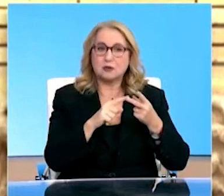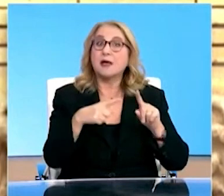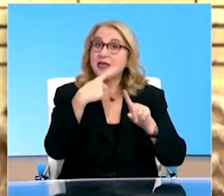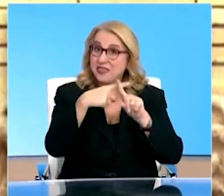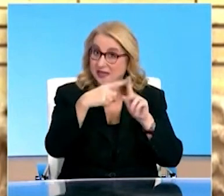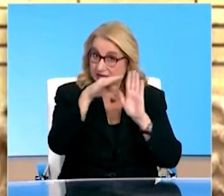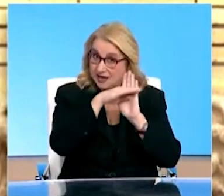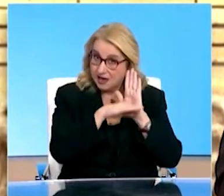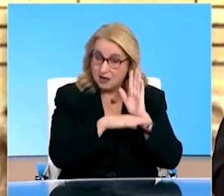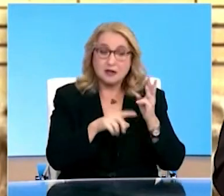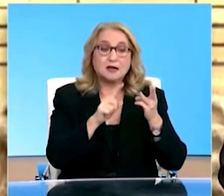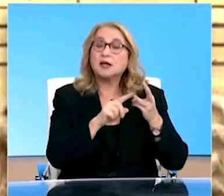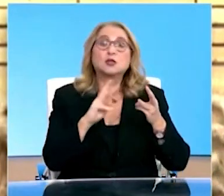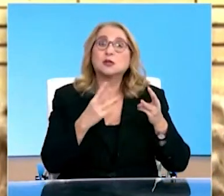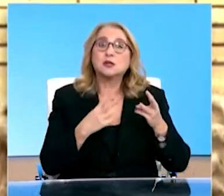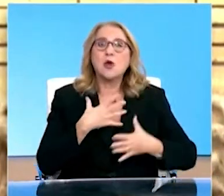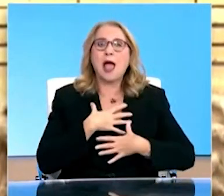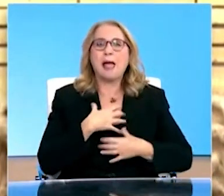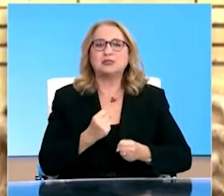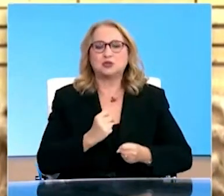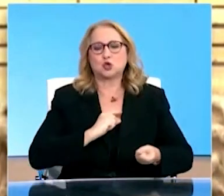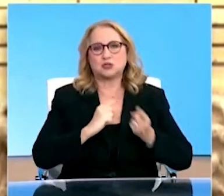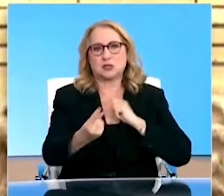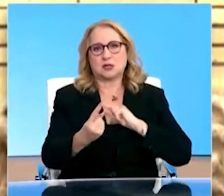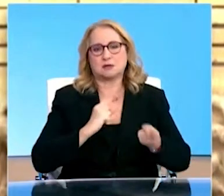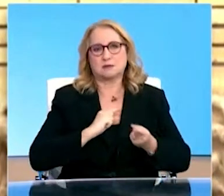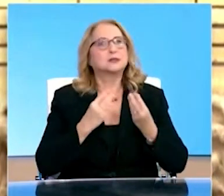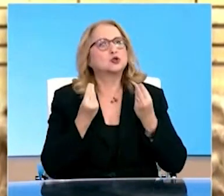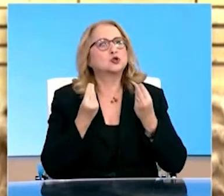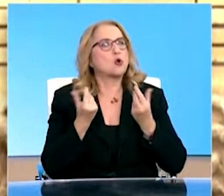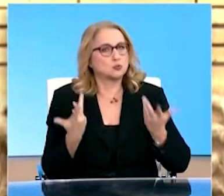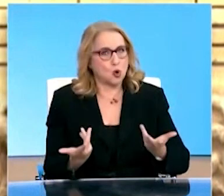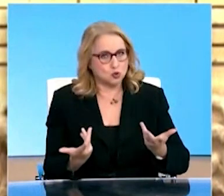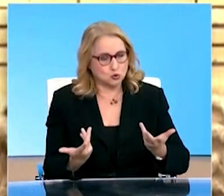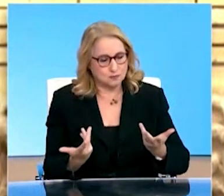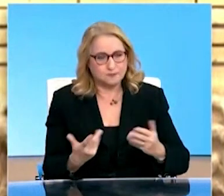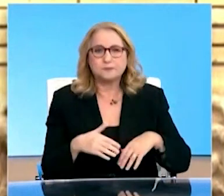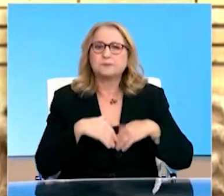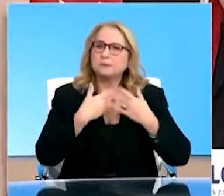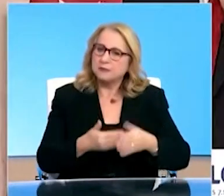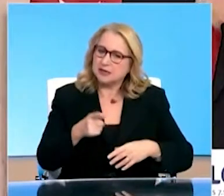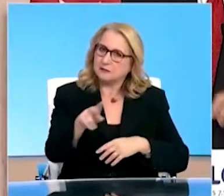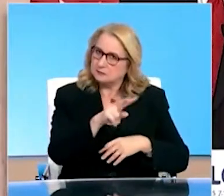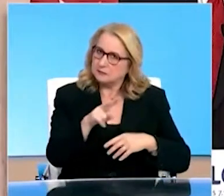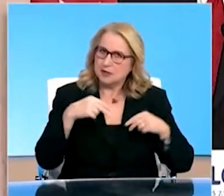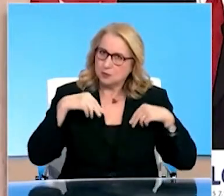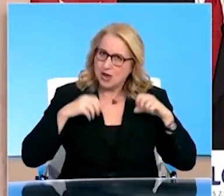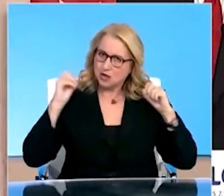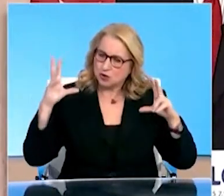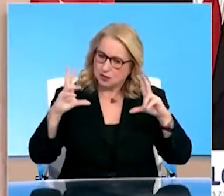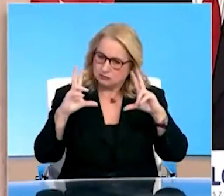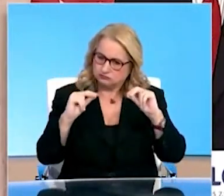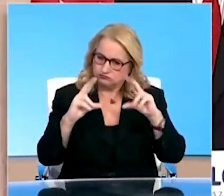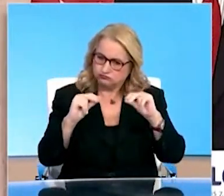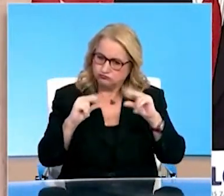και τα μέτρα οικοδόμησης εμπιστοσύνης. Και στη συνέχεια οι συνομιλίες των δύο αντιπροσωπιών έγιναν, πρέπει να πω,